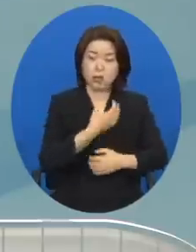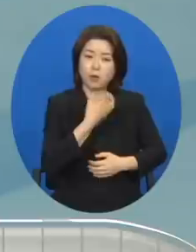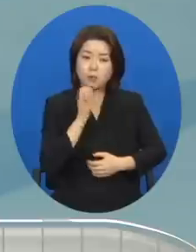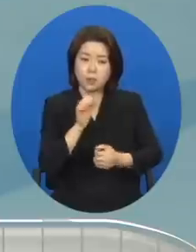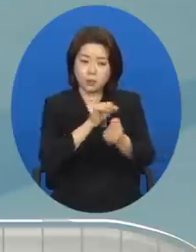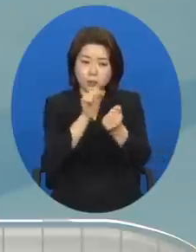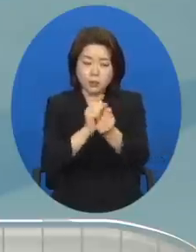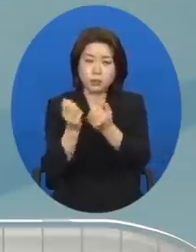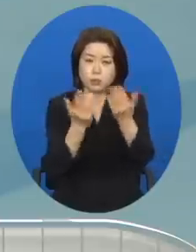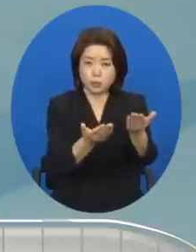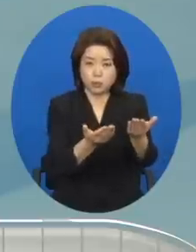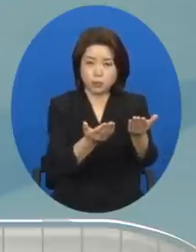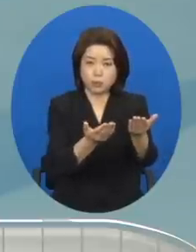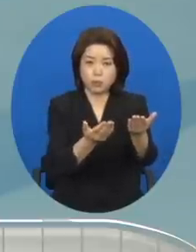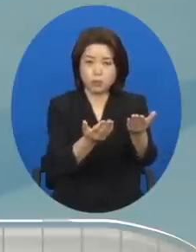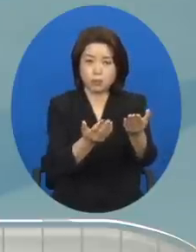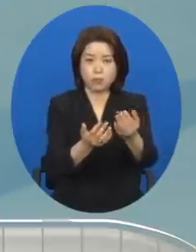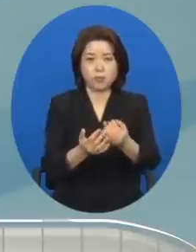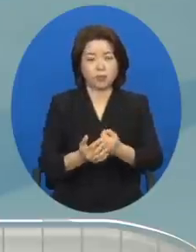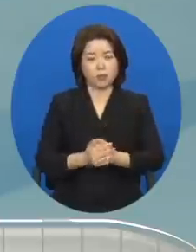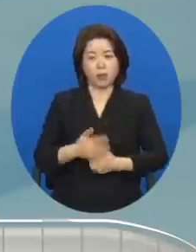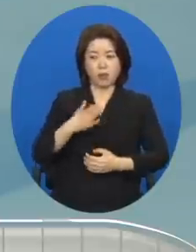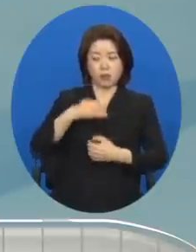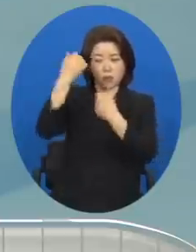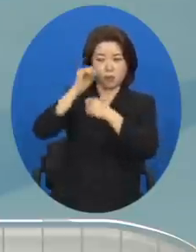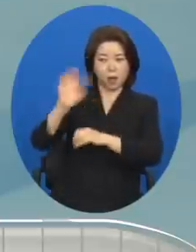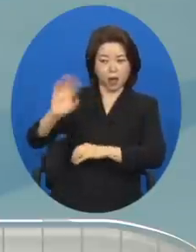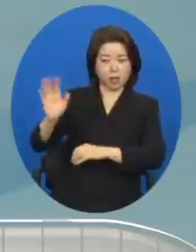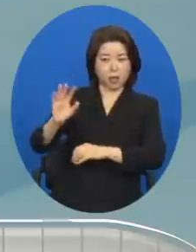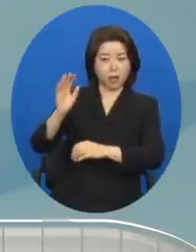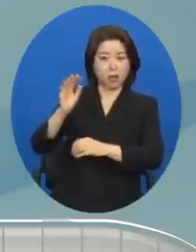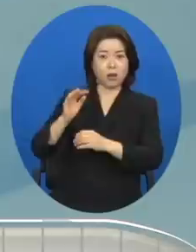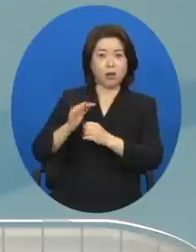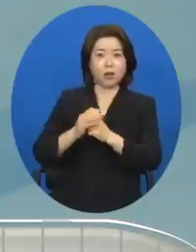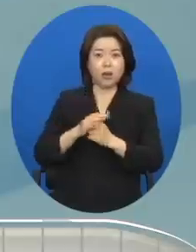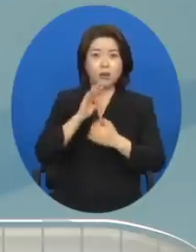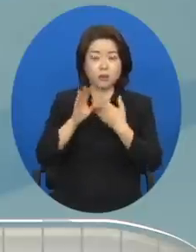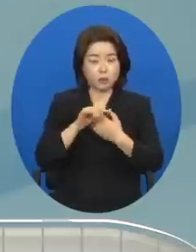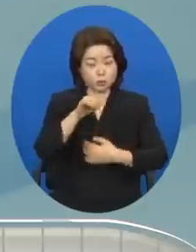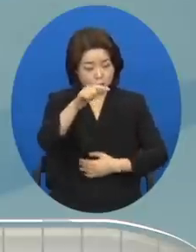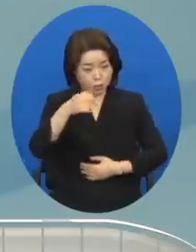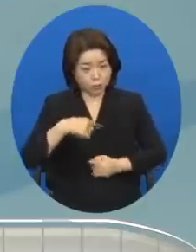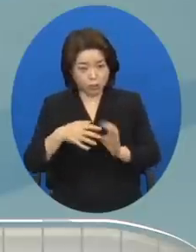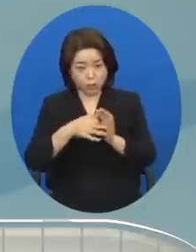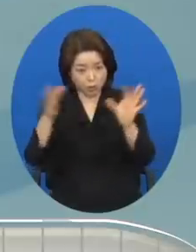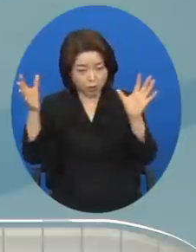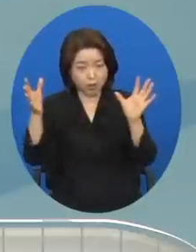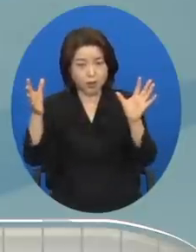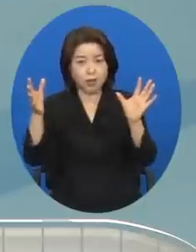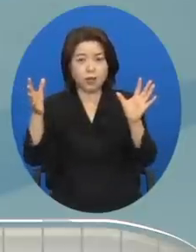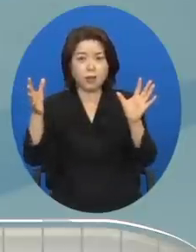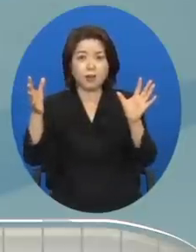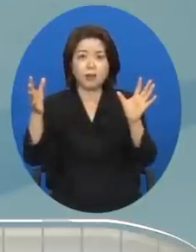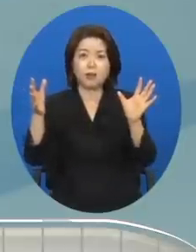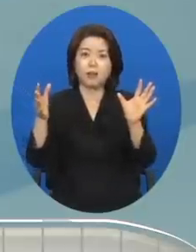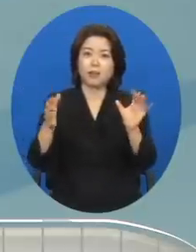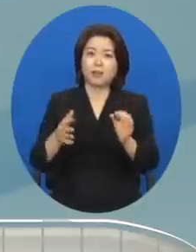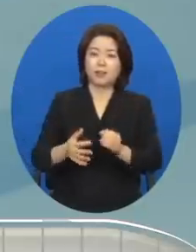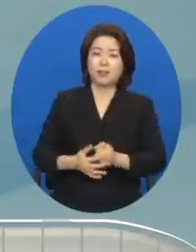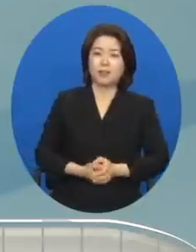씻겨야 된다. 베드로가 내 발 못 씻깁니다. 그러면 너하고 나하고는 관계가 끊어져.